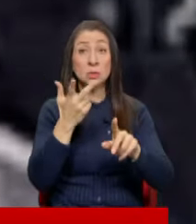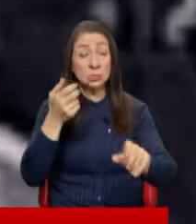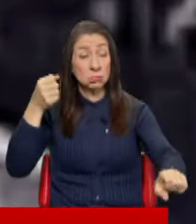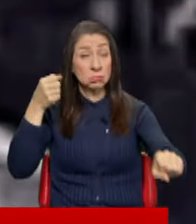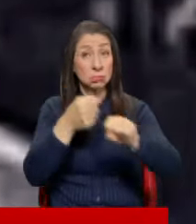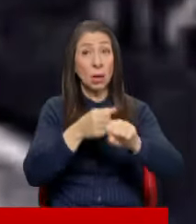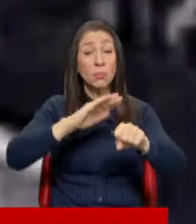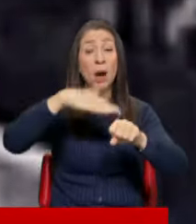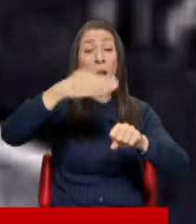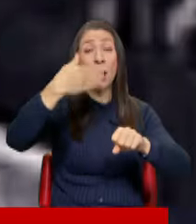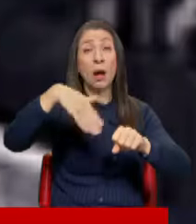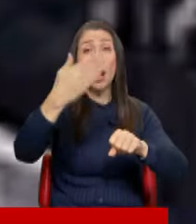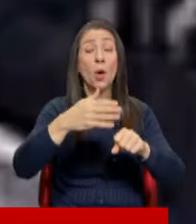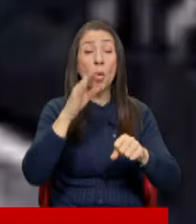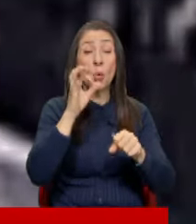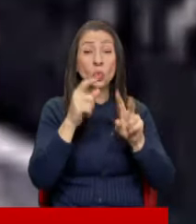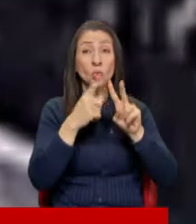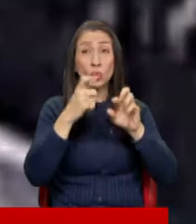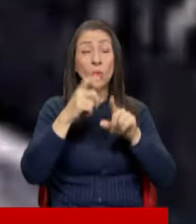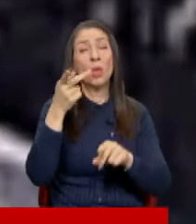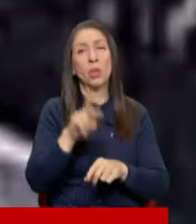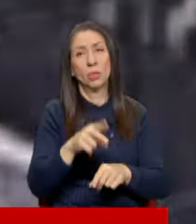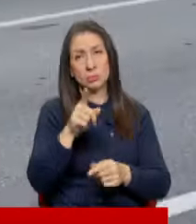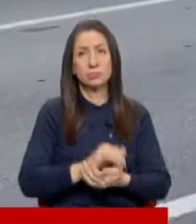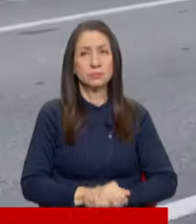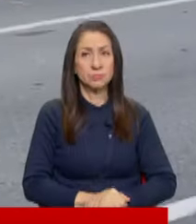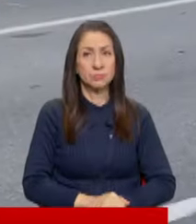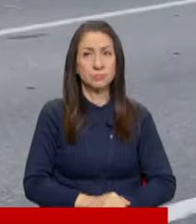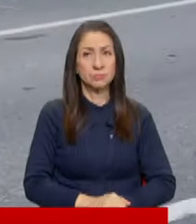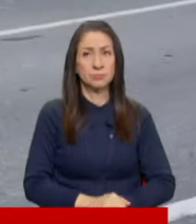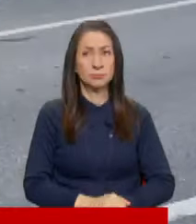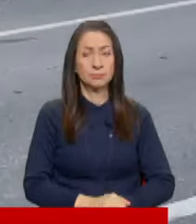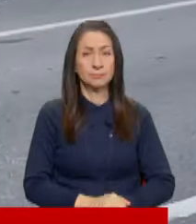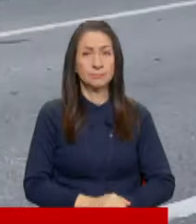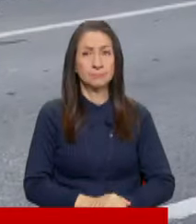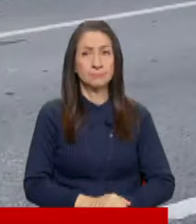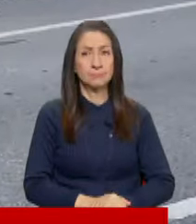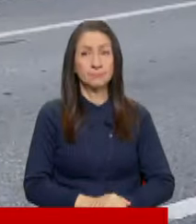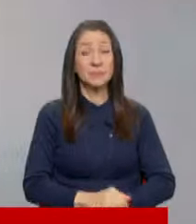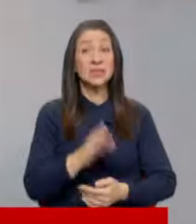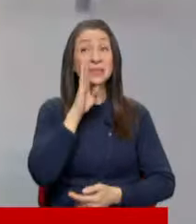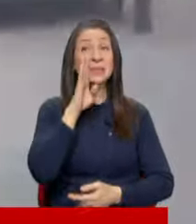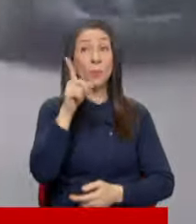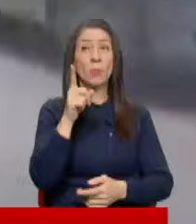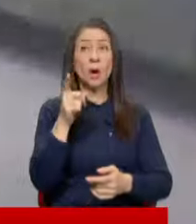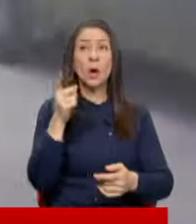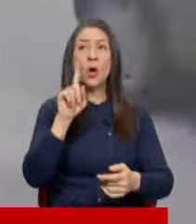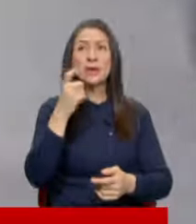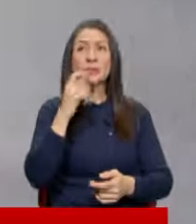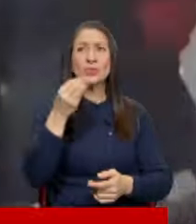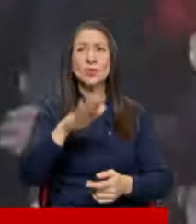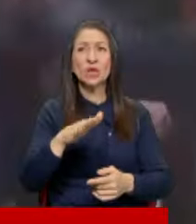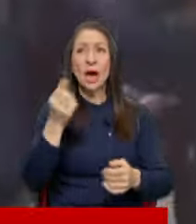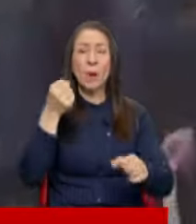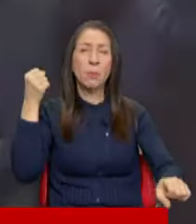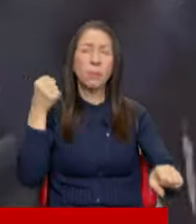çarptı çarpmanın şiddetiyle Onur O kaza yerinde yitirdi yaşamını Sinop'ta yola fırlayan 10 yaşındaki